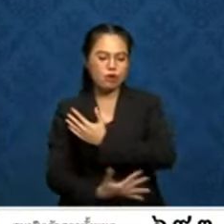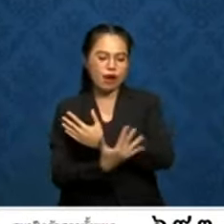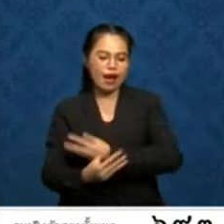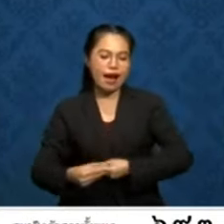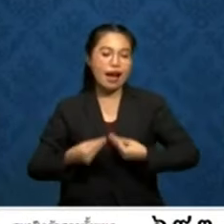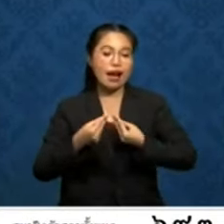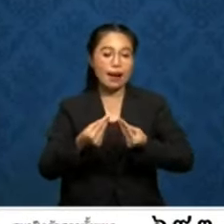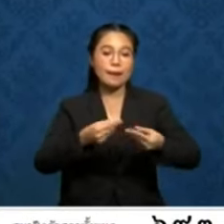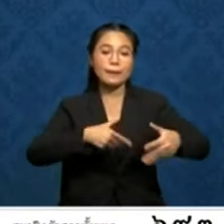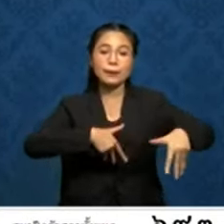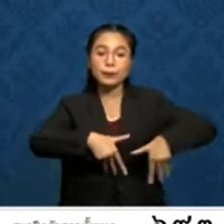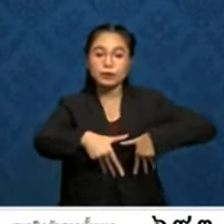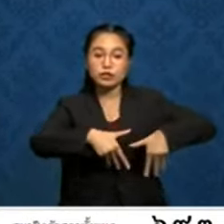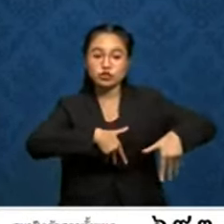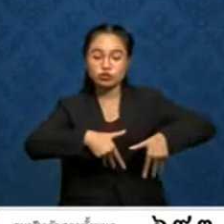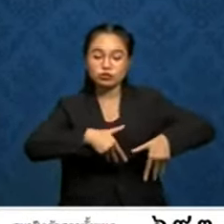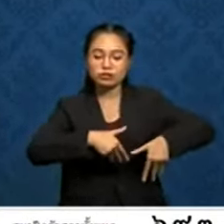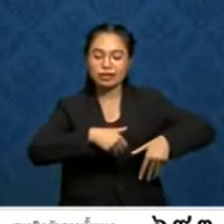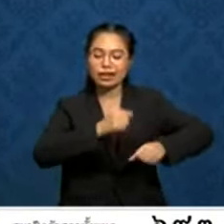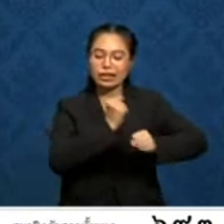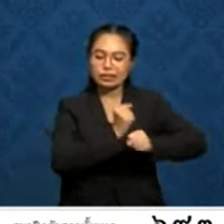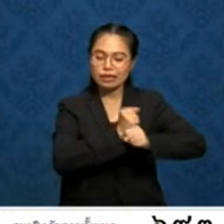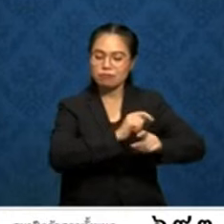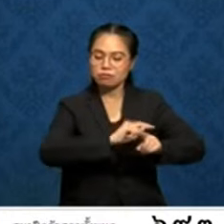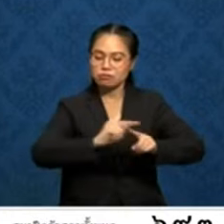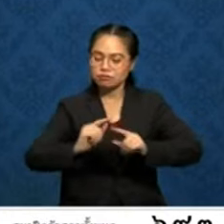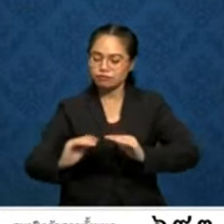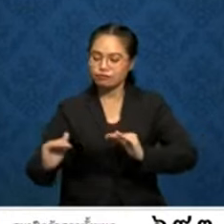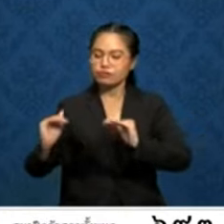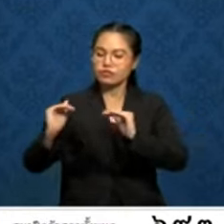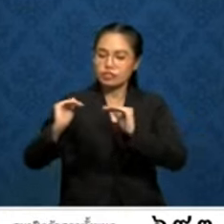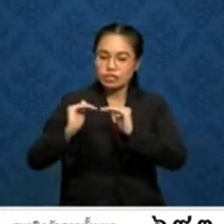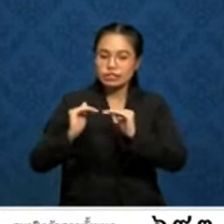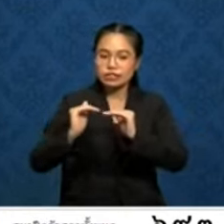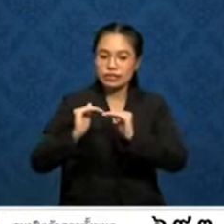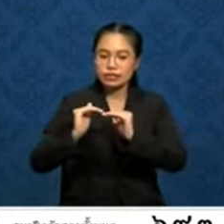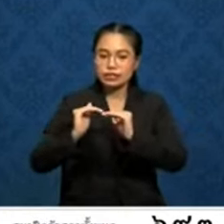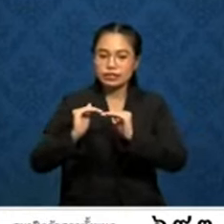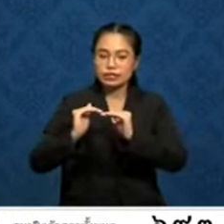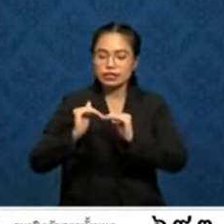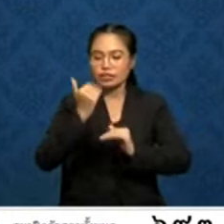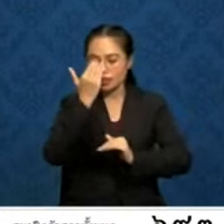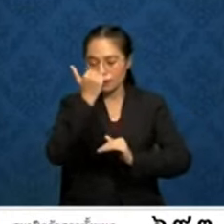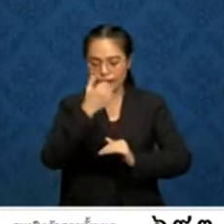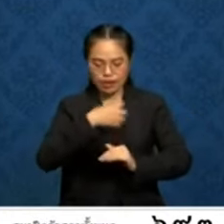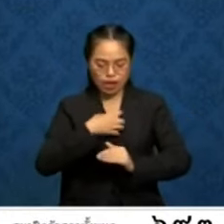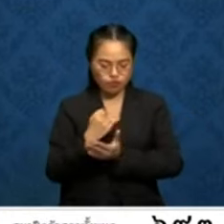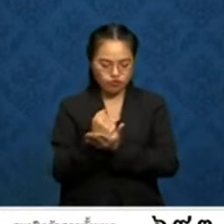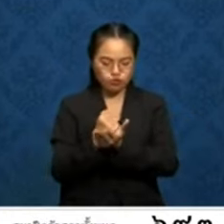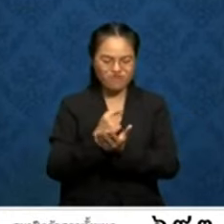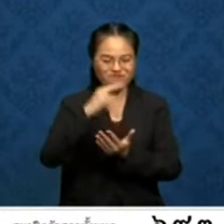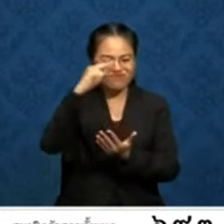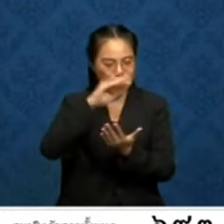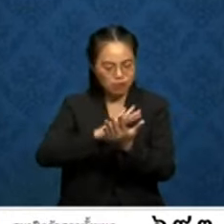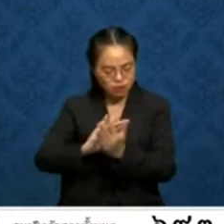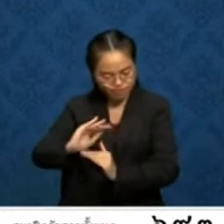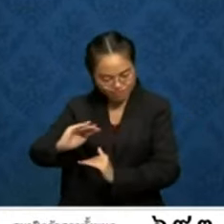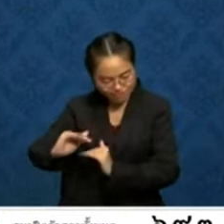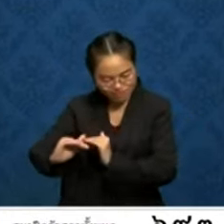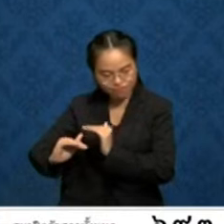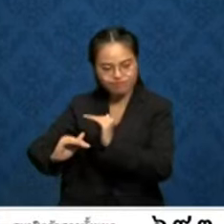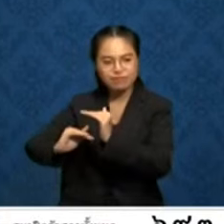นทั้งบทบาทและสิทธิ empowerment เพื่อพลิกฟื้นประเทศจากปัญหาที่รุมเร้